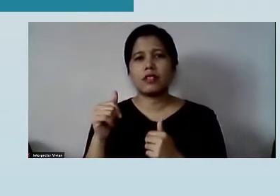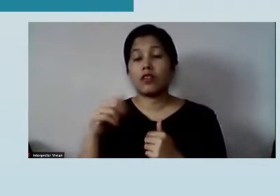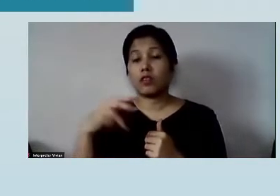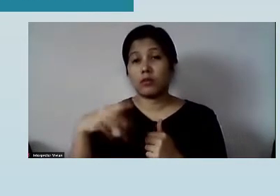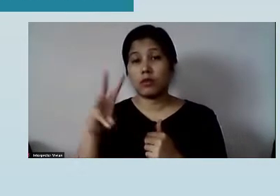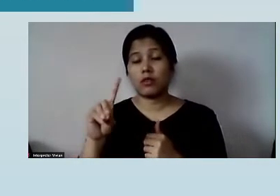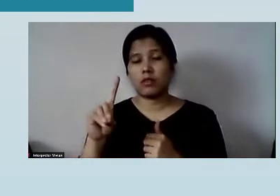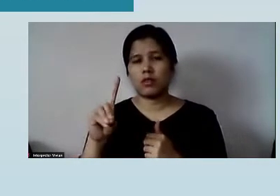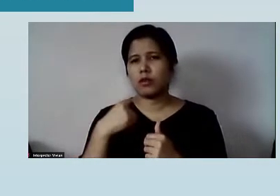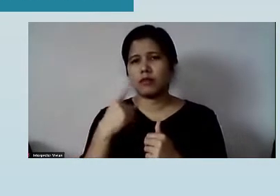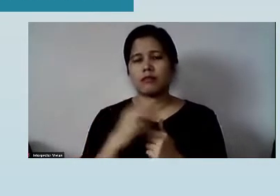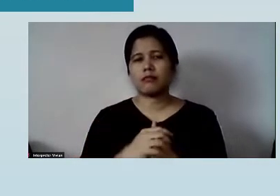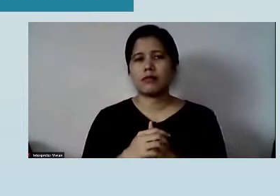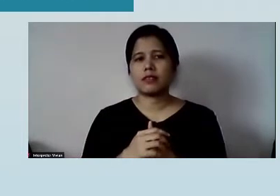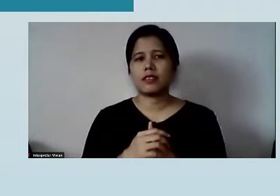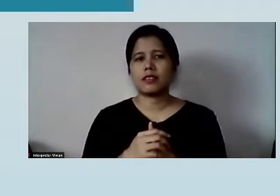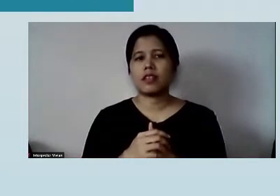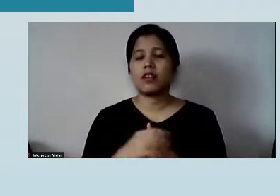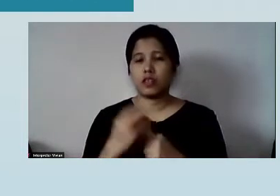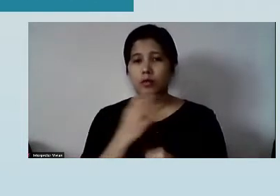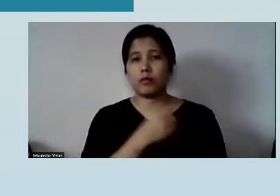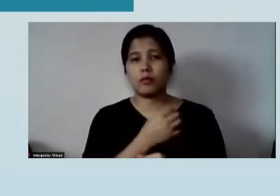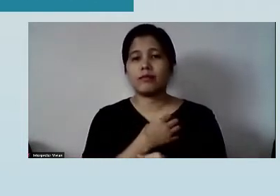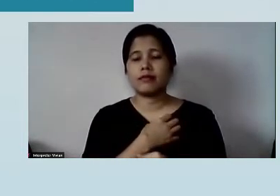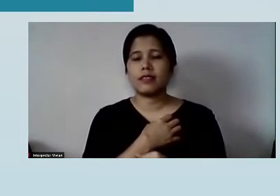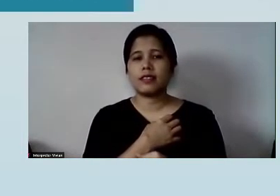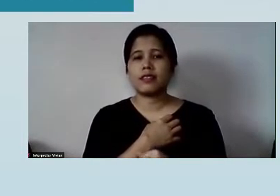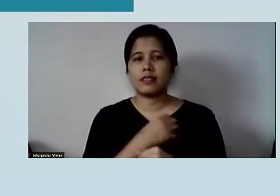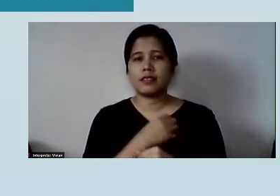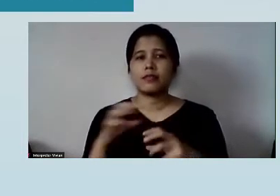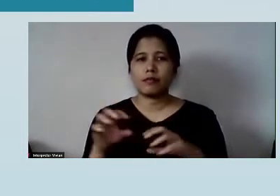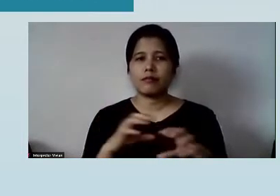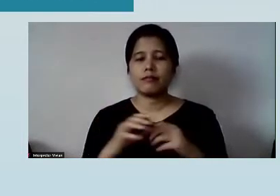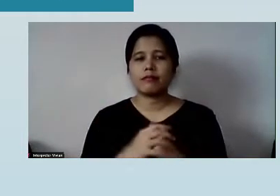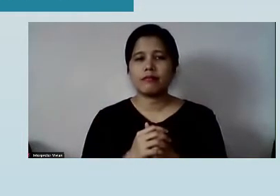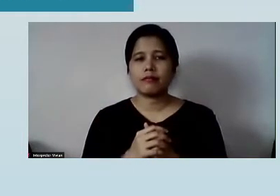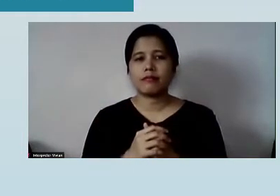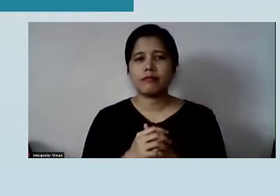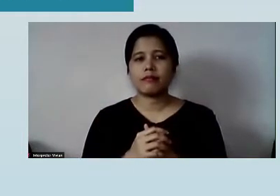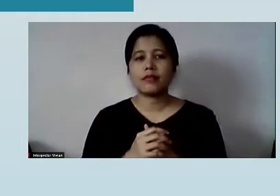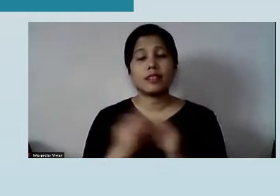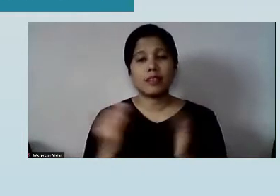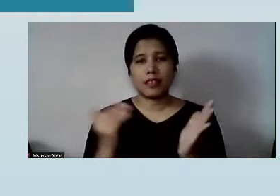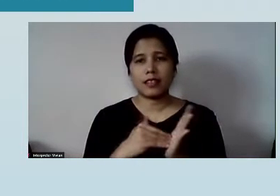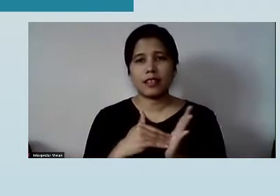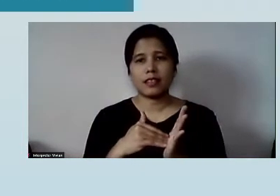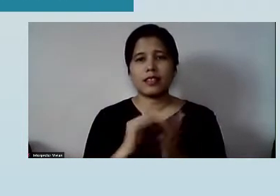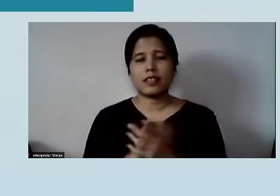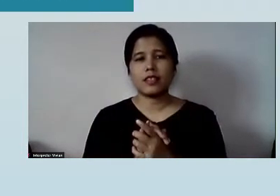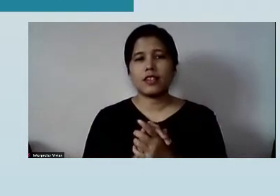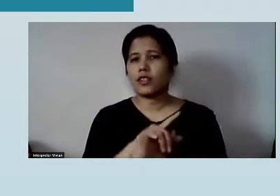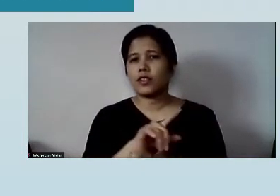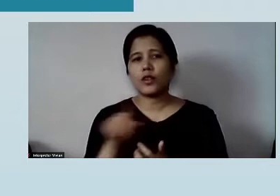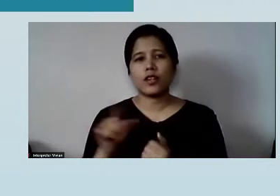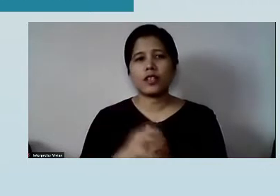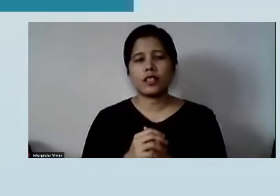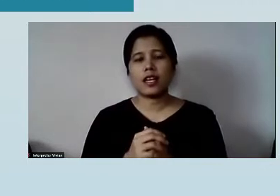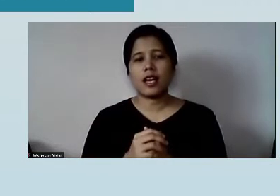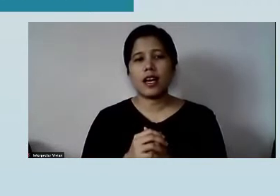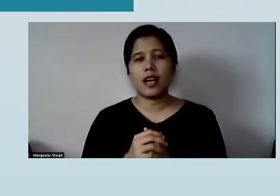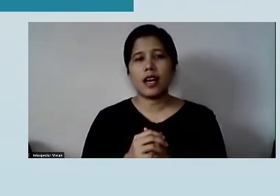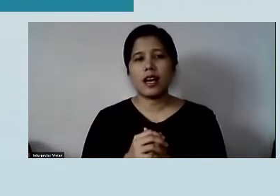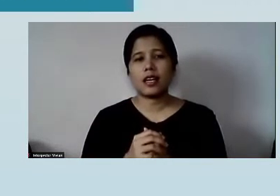kasi mabilis umaksyon ang Department of Tourism. So again, doon naman sa mga admission fees sa